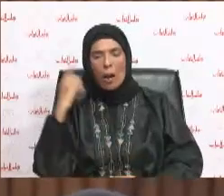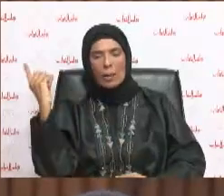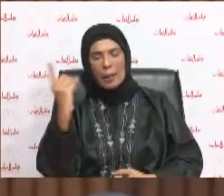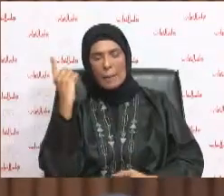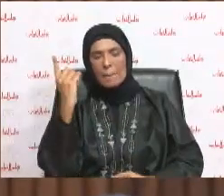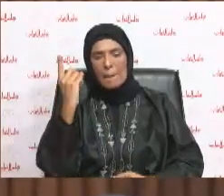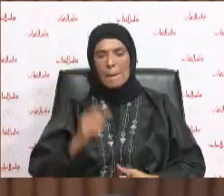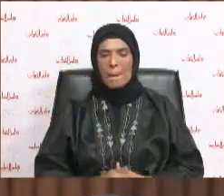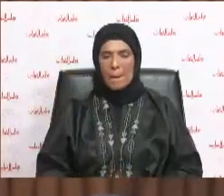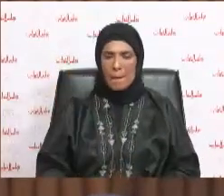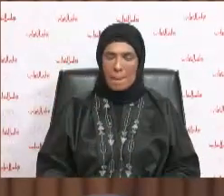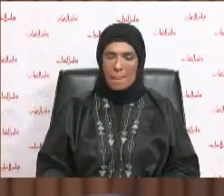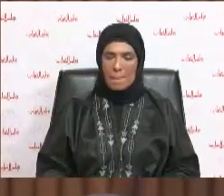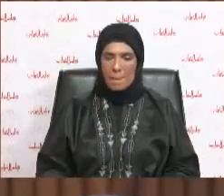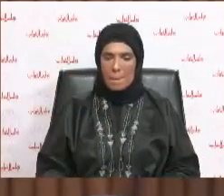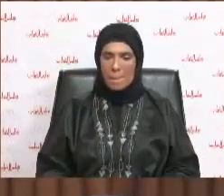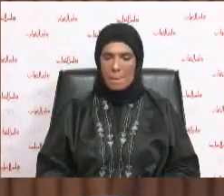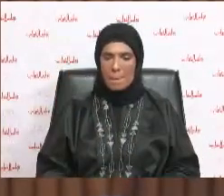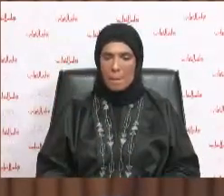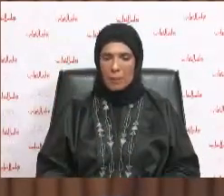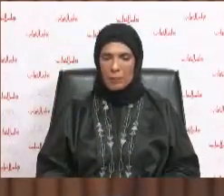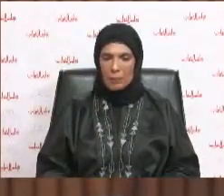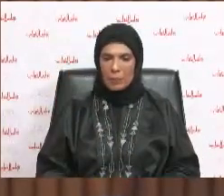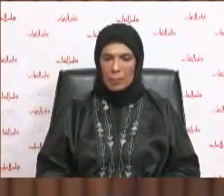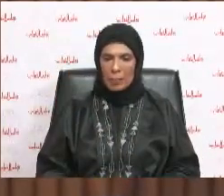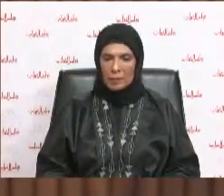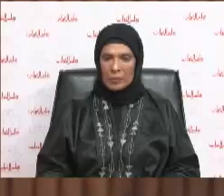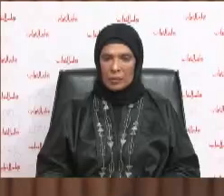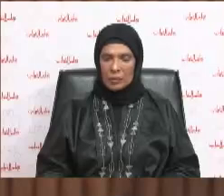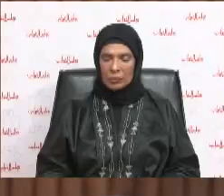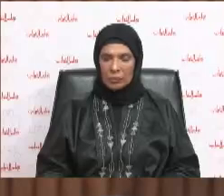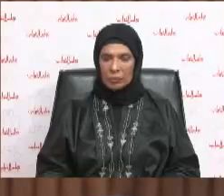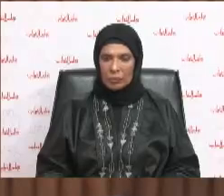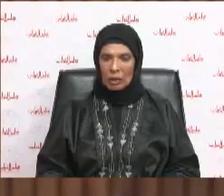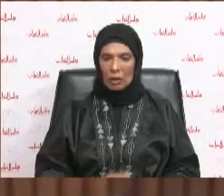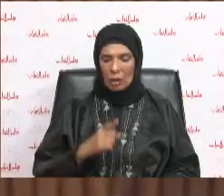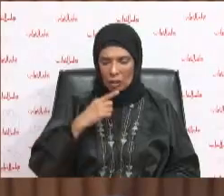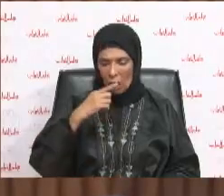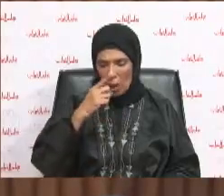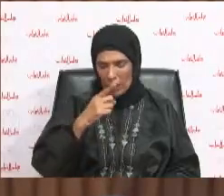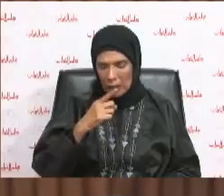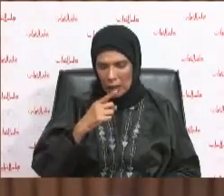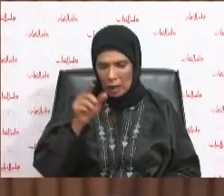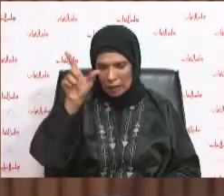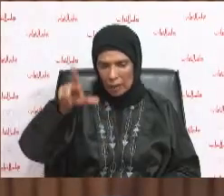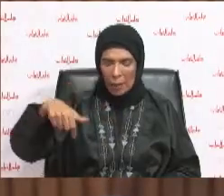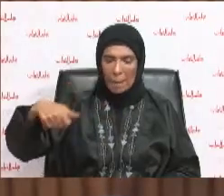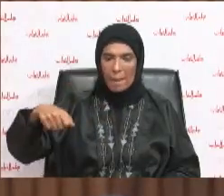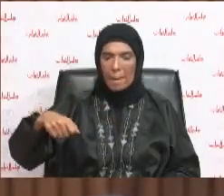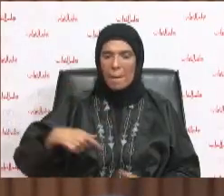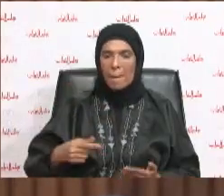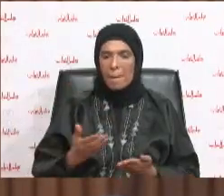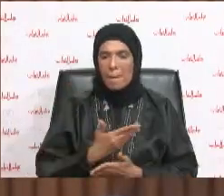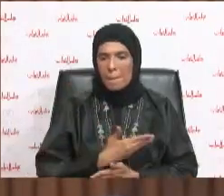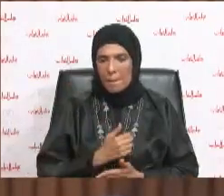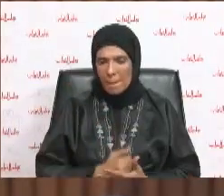العالم. طبعاً أنا يمكن لربما كنت يعني مهندس طيران، فأعرف يمكن الكلام اللي تفضل فيه سعادة الوزير لربما يمكن الاتفاقية، بس أوضح